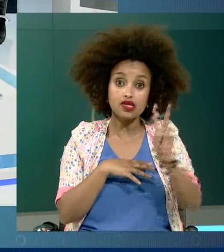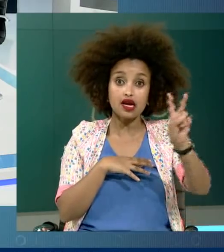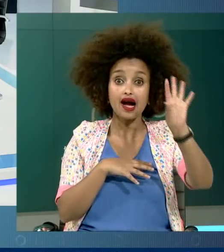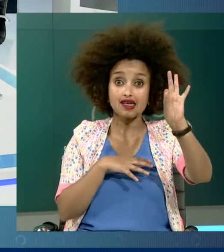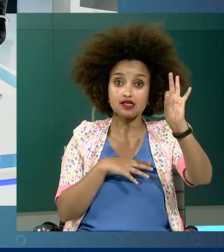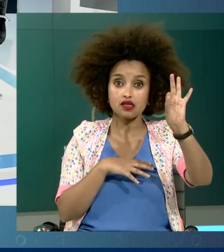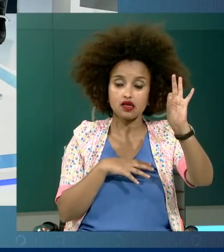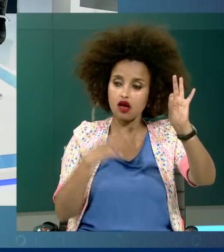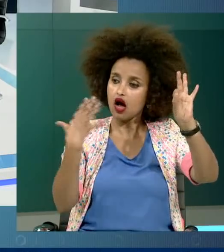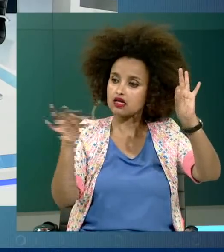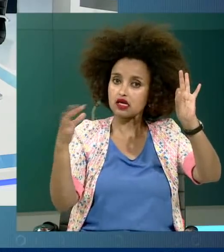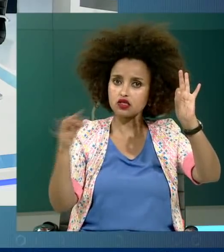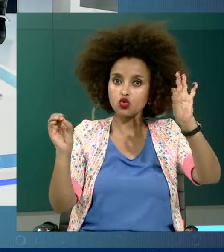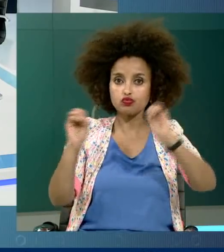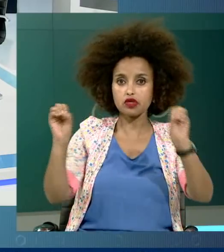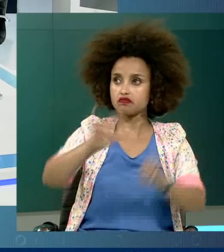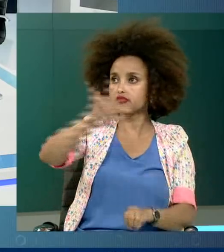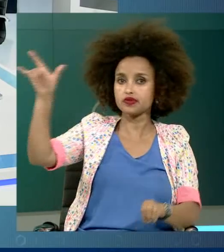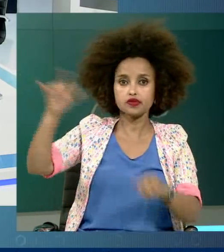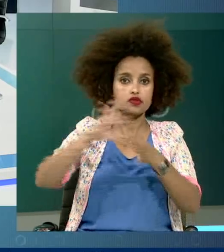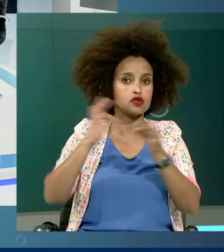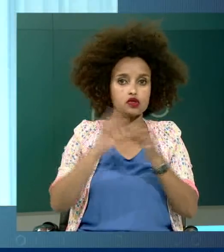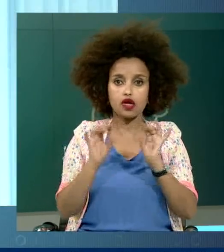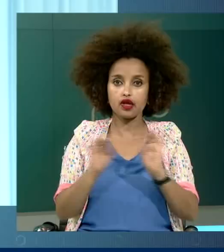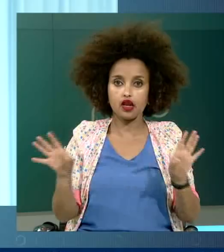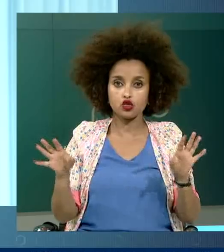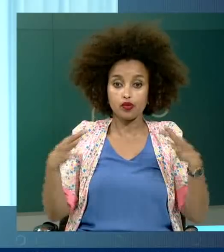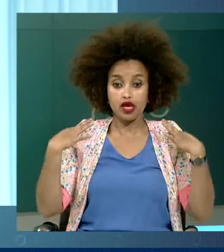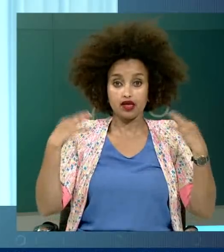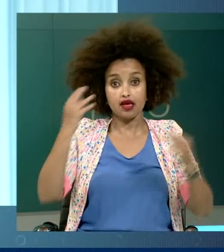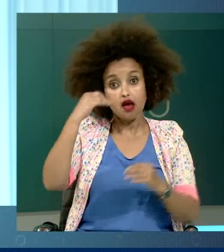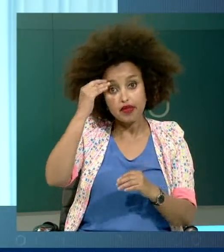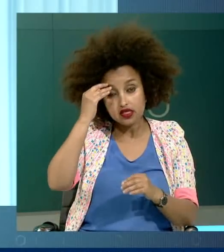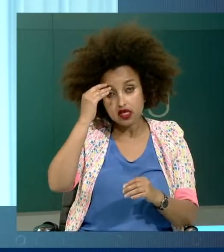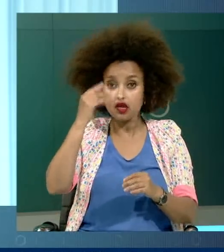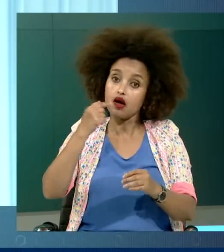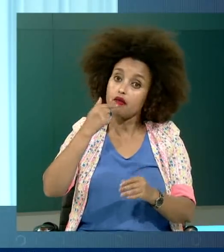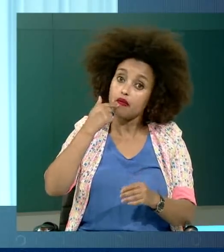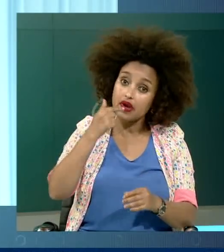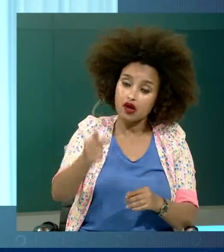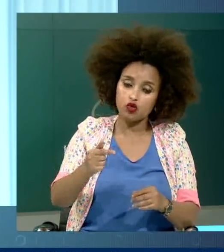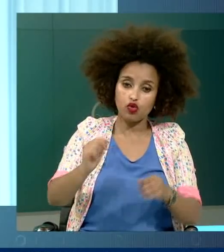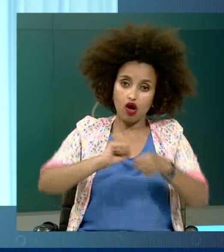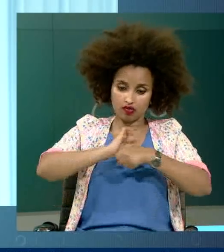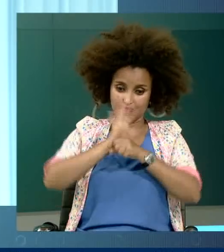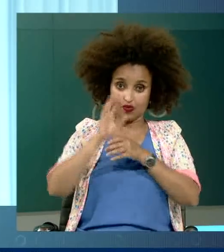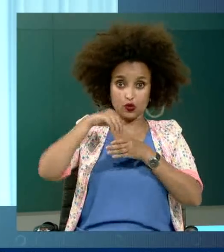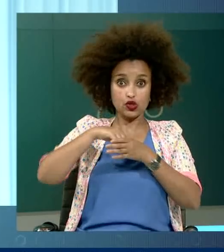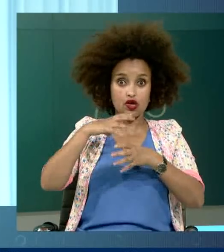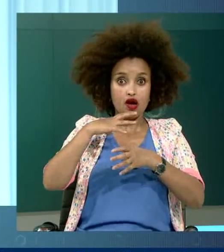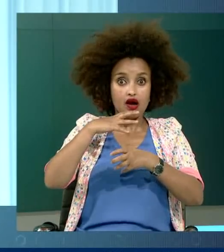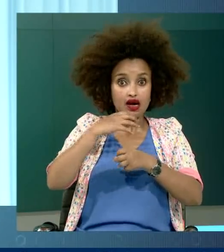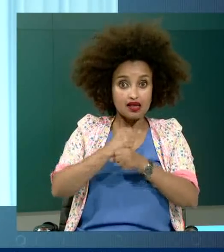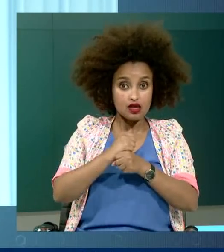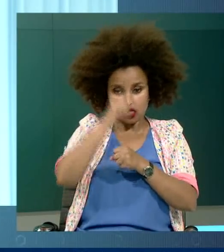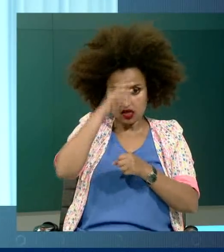ከ29 ሰዎች ውስጥ 19ኙ ምንም አይነት የጉዞ ታሪክ የላቸውም። የጤና ሚኒስትር በመዘገባቸውና ቫይረሱ ከተገኘባቸው ሰዎች ጋር ግንኙነት